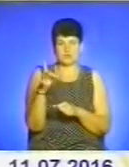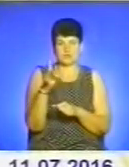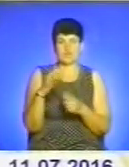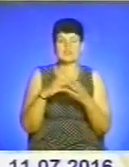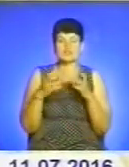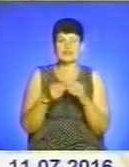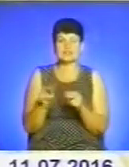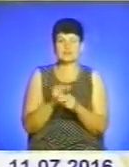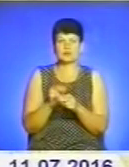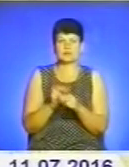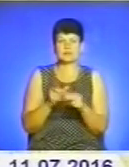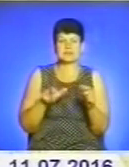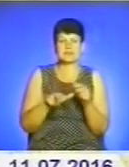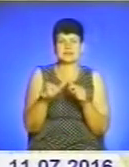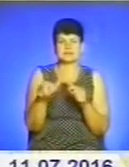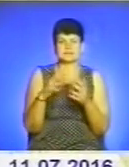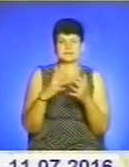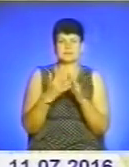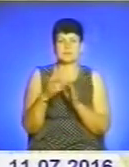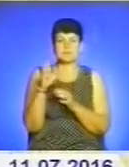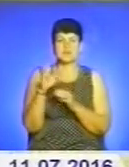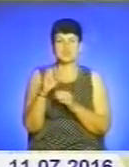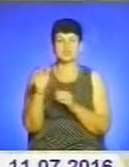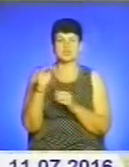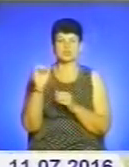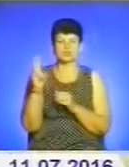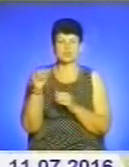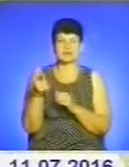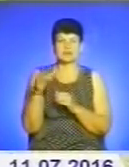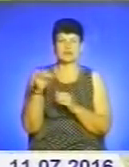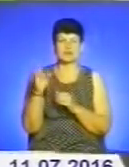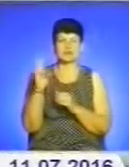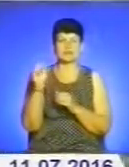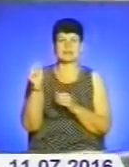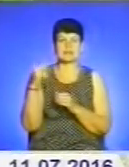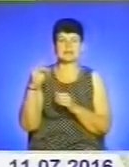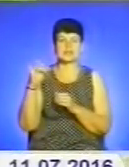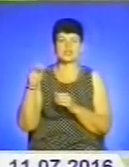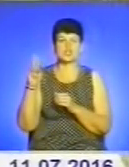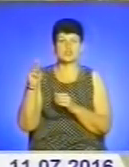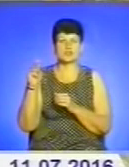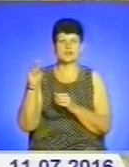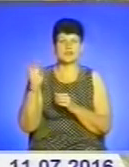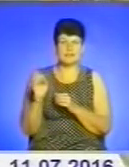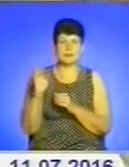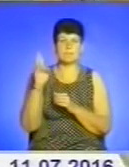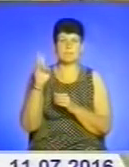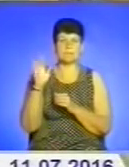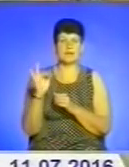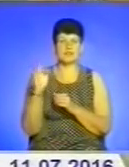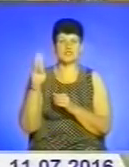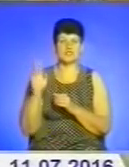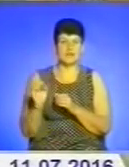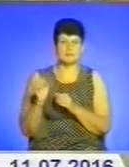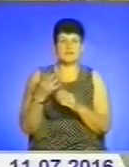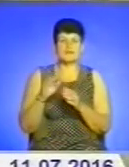результаті відремонтовані під'їзди до населених пунктів Бережани, Жуків, Геновичі, Надрічне і Бище. Загалом шляховики ліквідували ямковість більше ніж